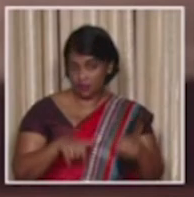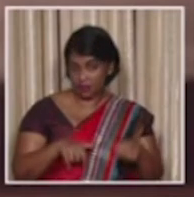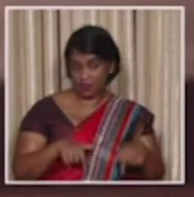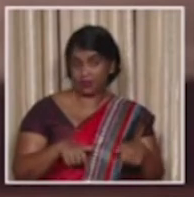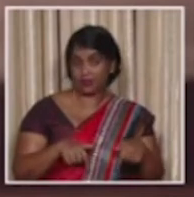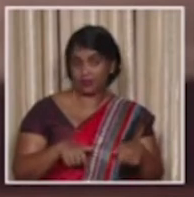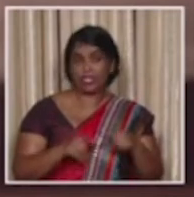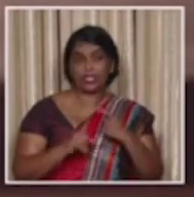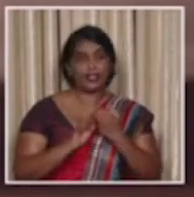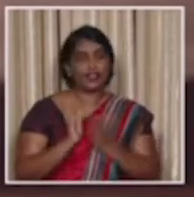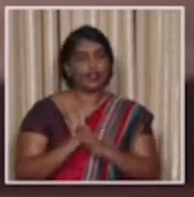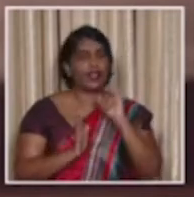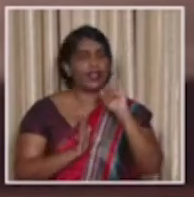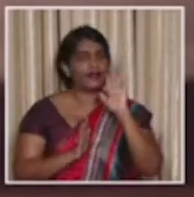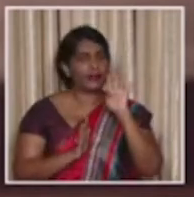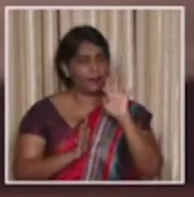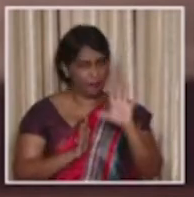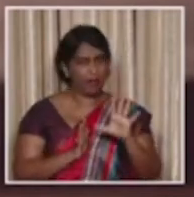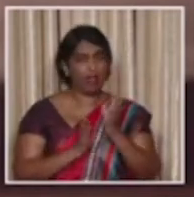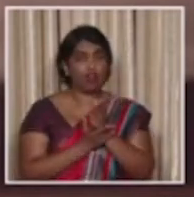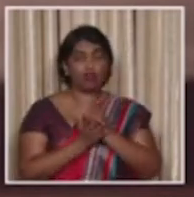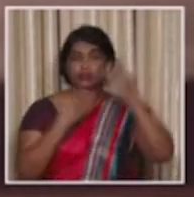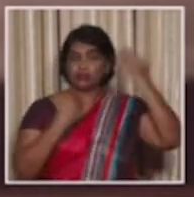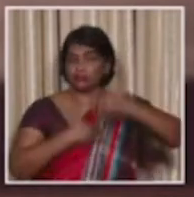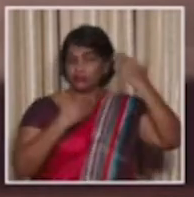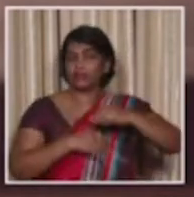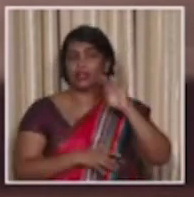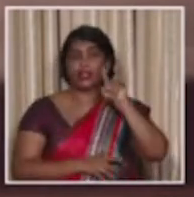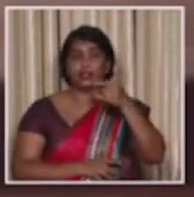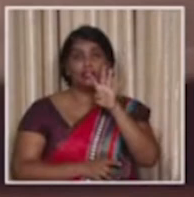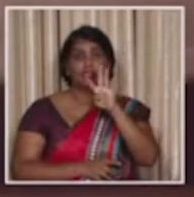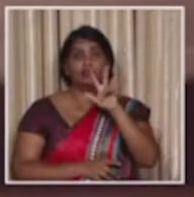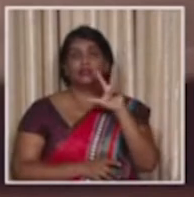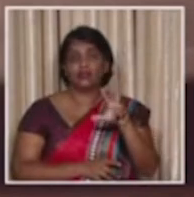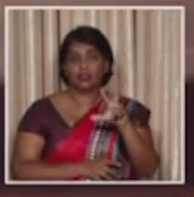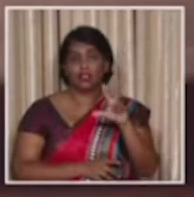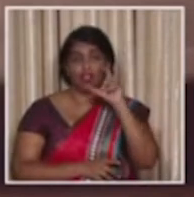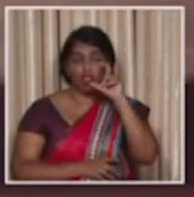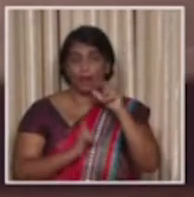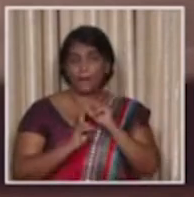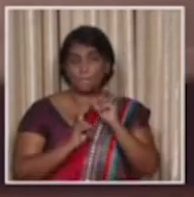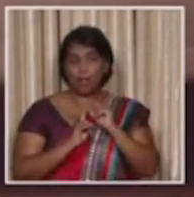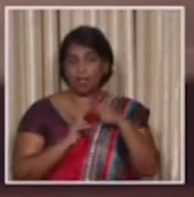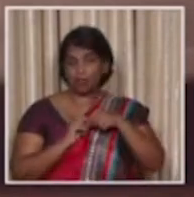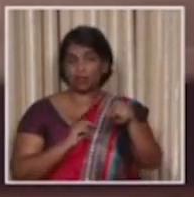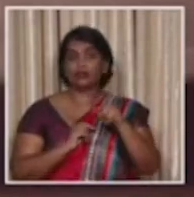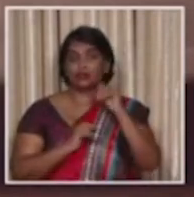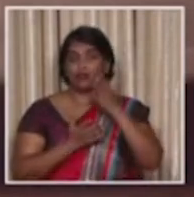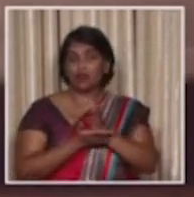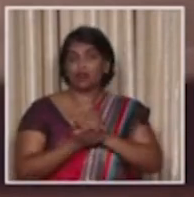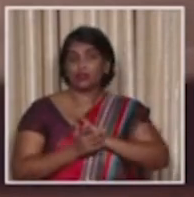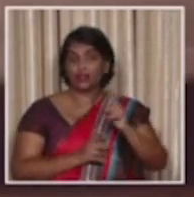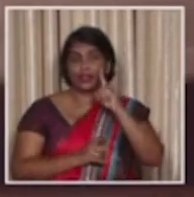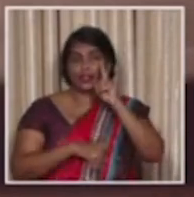දැනටත් මේ කිලෝමීටර් 65 තුළ දුම්රිය හරස් මාර්ග 148ක් තියෙනවා. කොළඹ පාදුක්ක ඒ අතර විතරක් තියෙන සමහර දුම්රිය